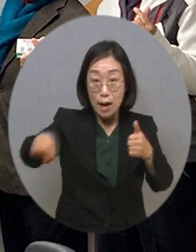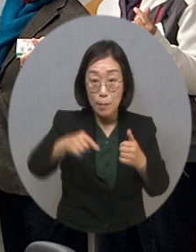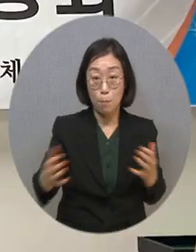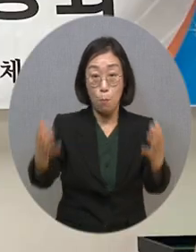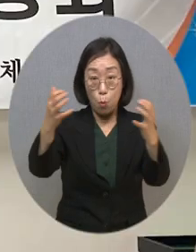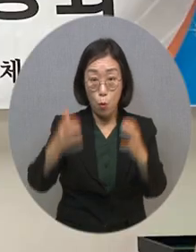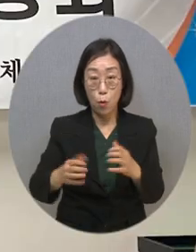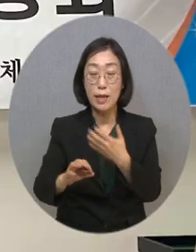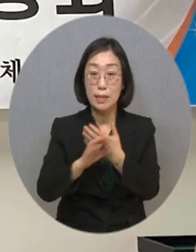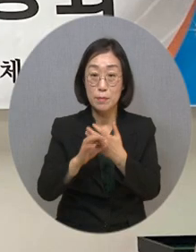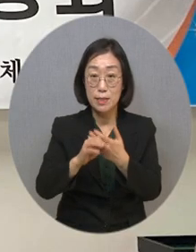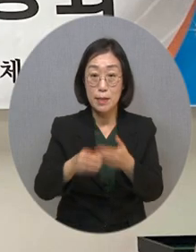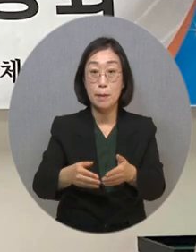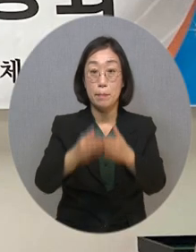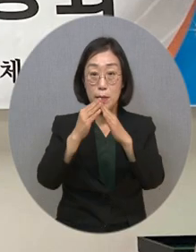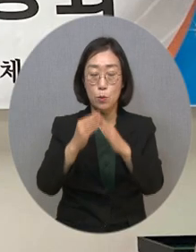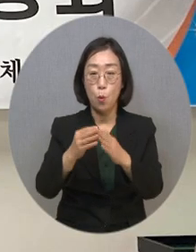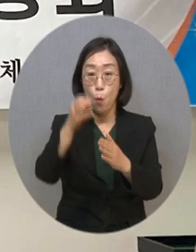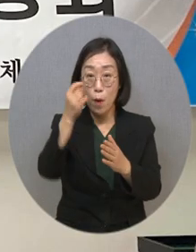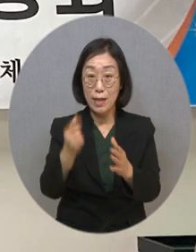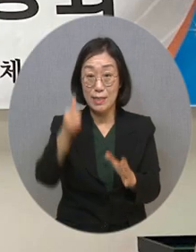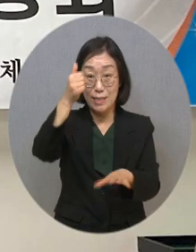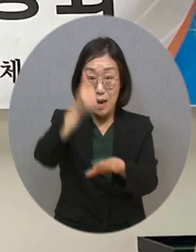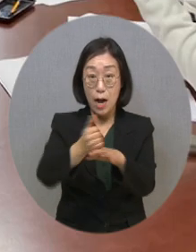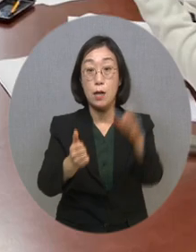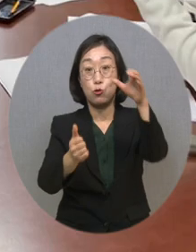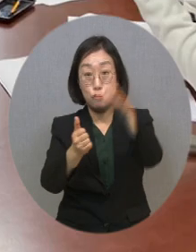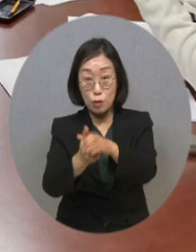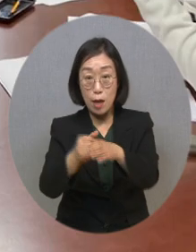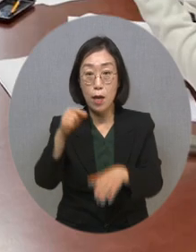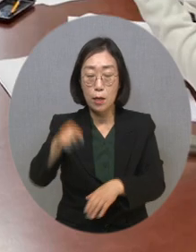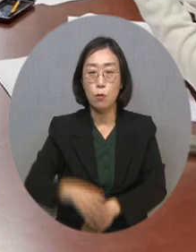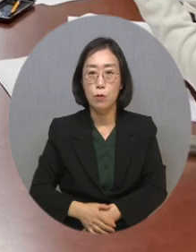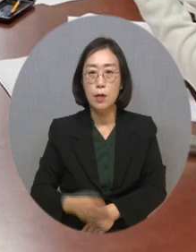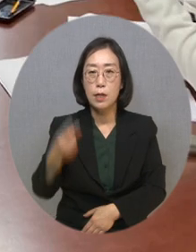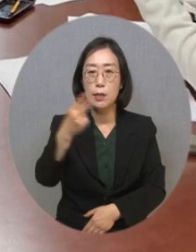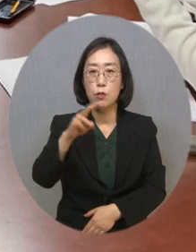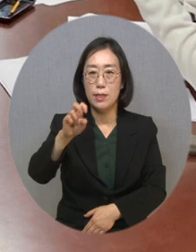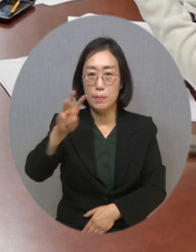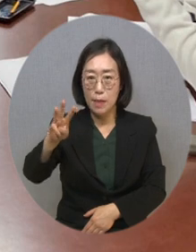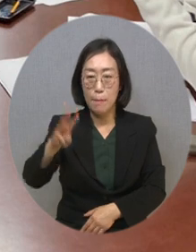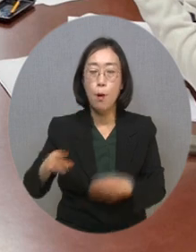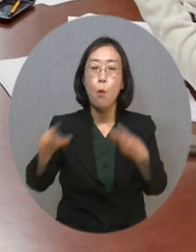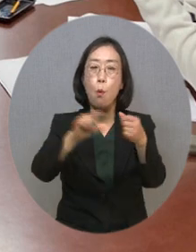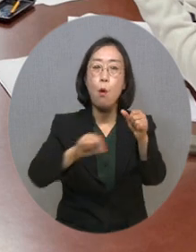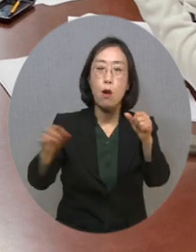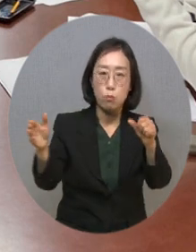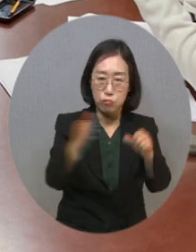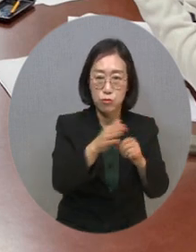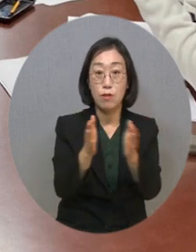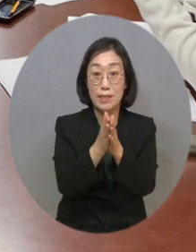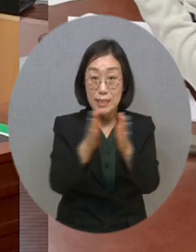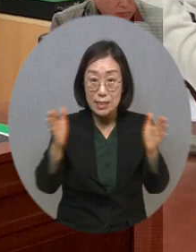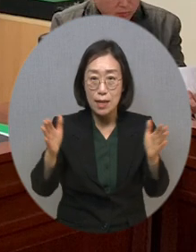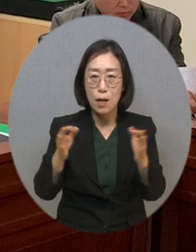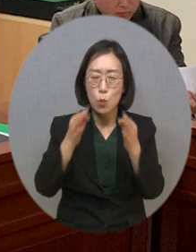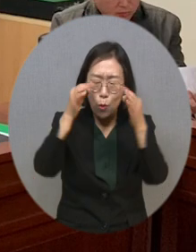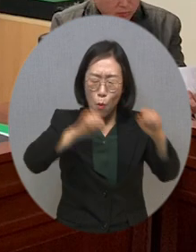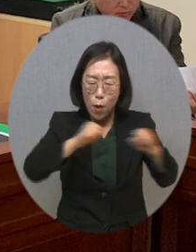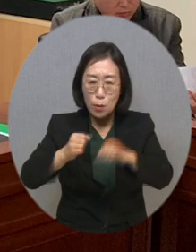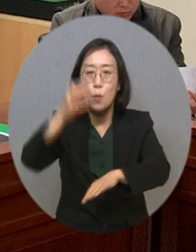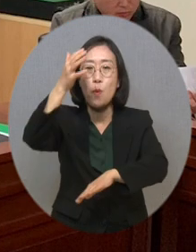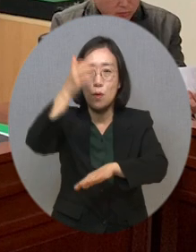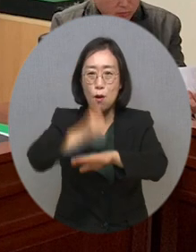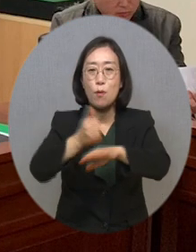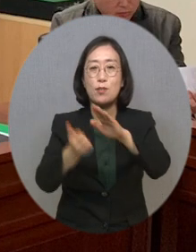임시총회와 회장 추대는 장애인 체육 발전을 을 위해 2023년 5월부터 추진해온 노력의 성과입니다